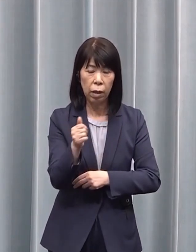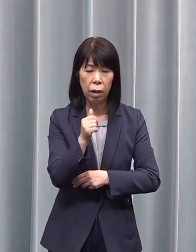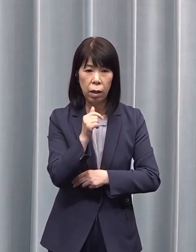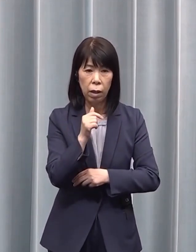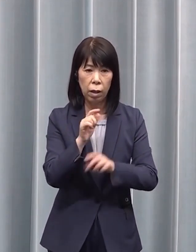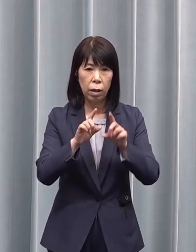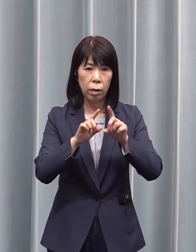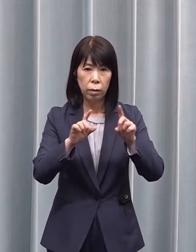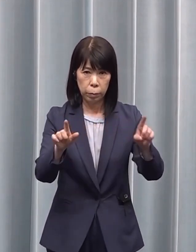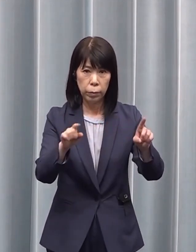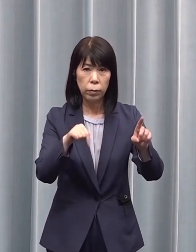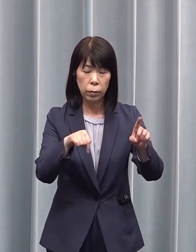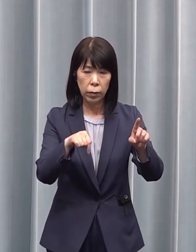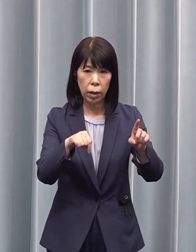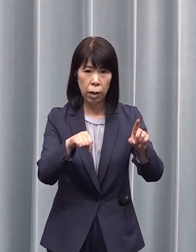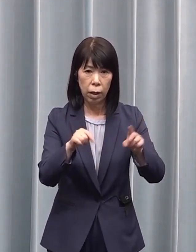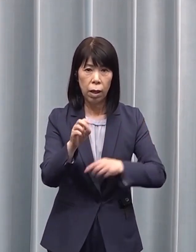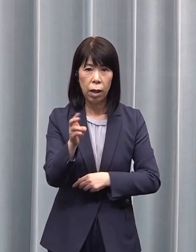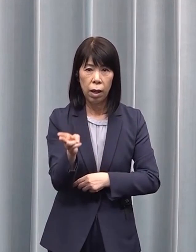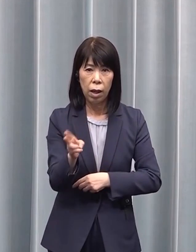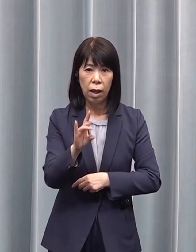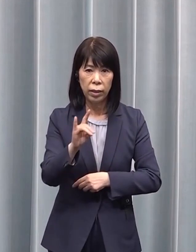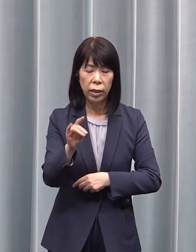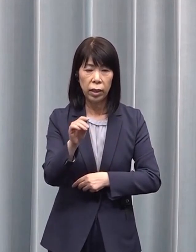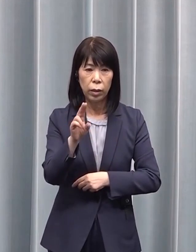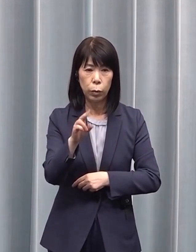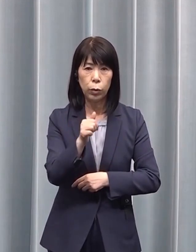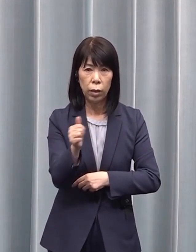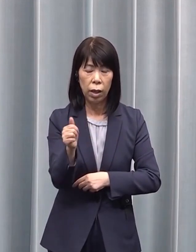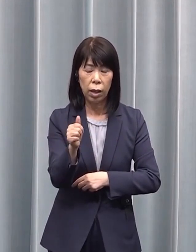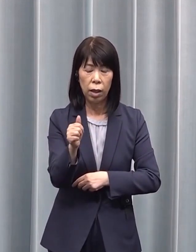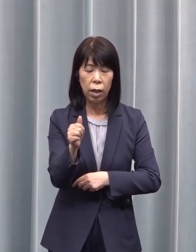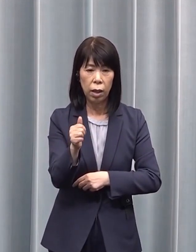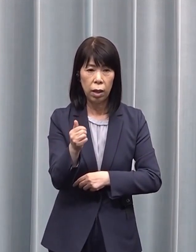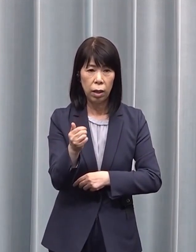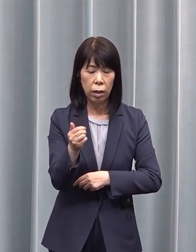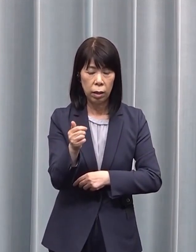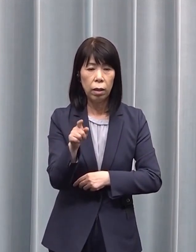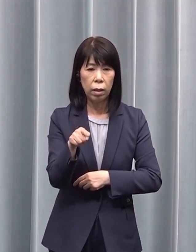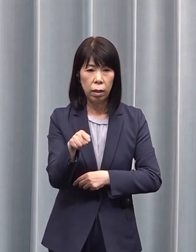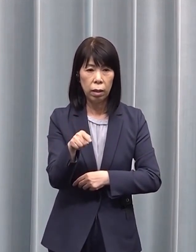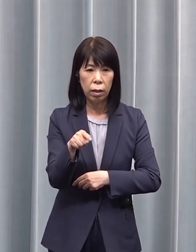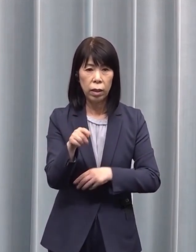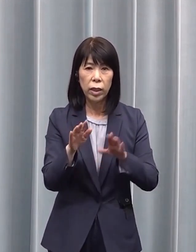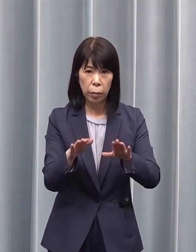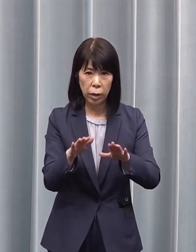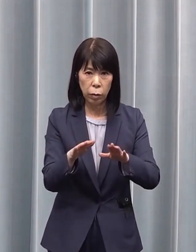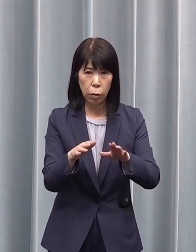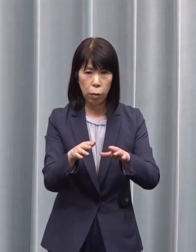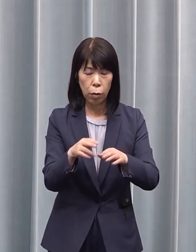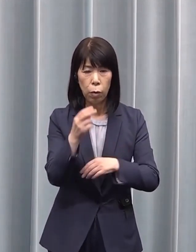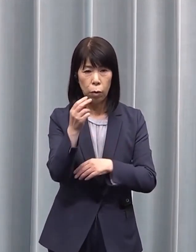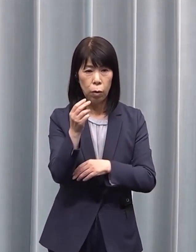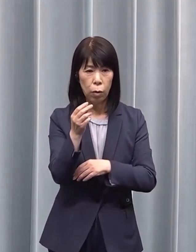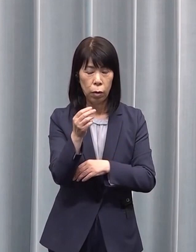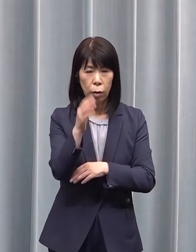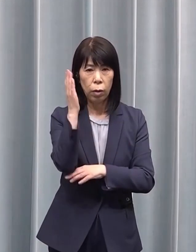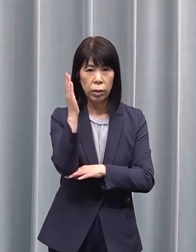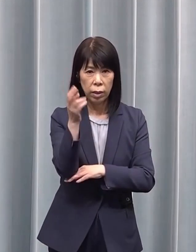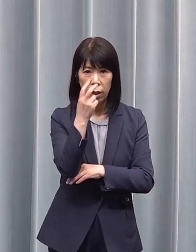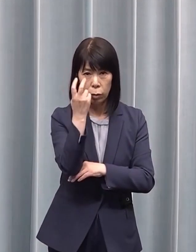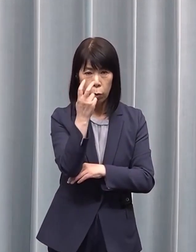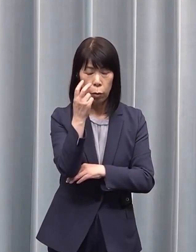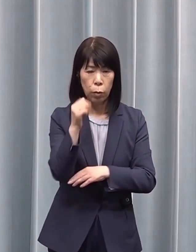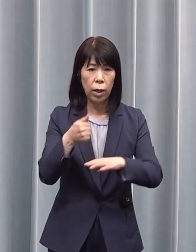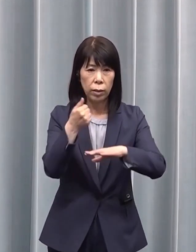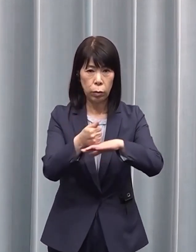で、萩生田当時は、これ野党の時代だったんですが、萩生田今の政調会長が、幹部の